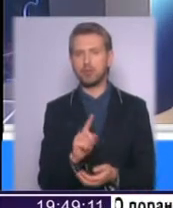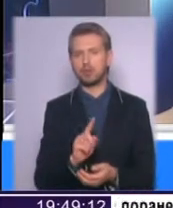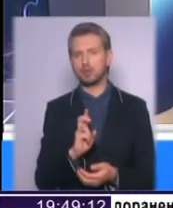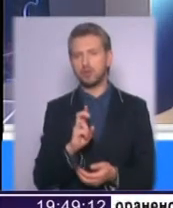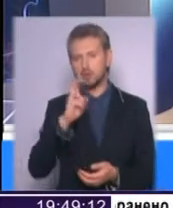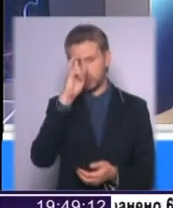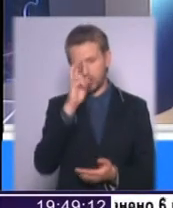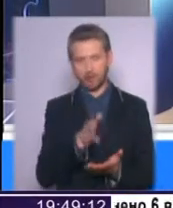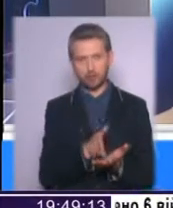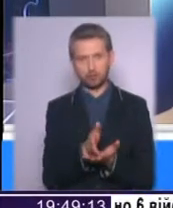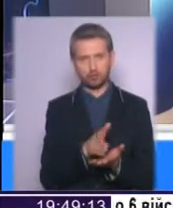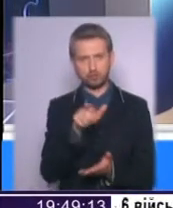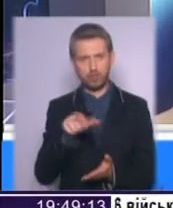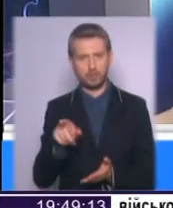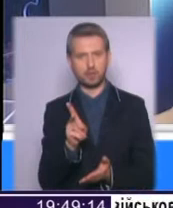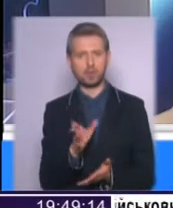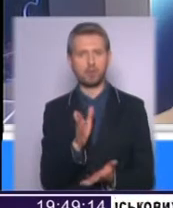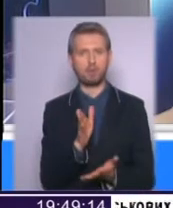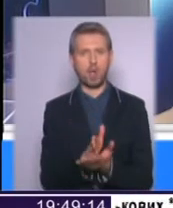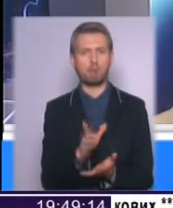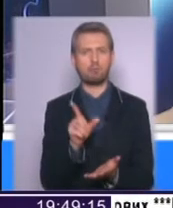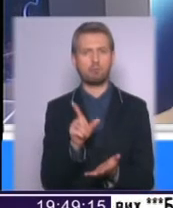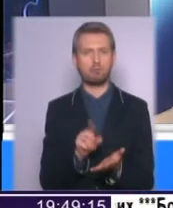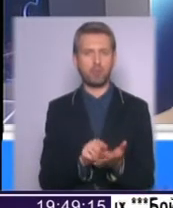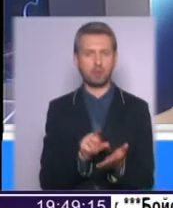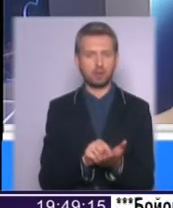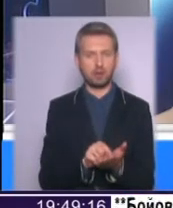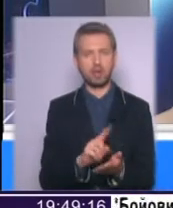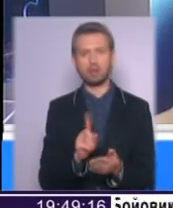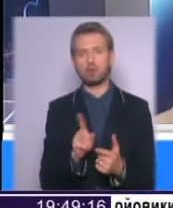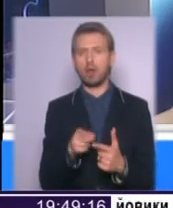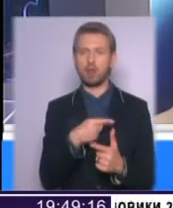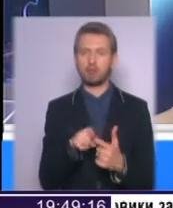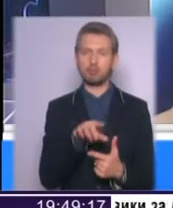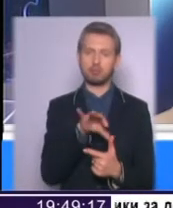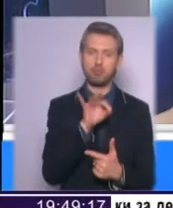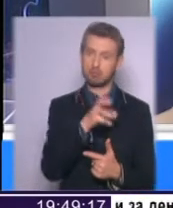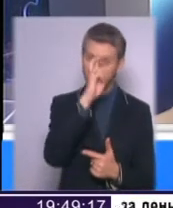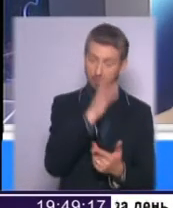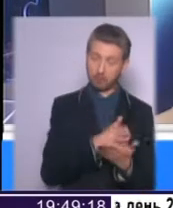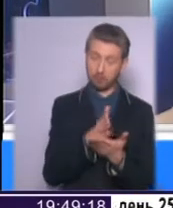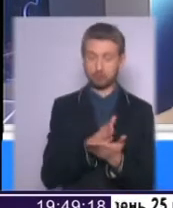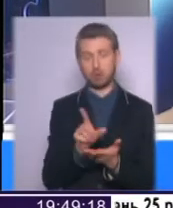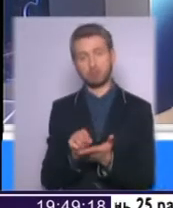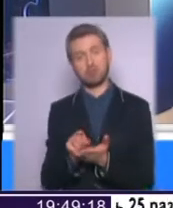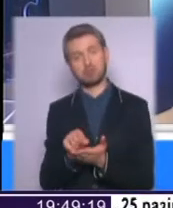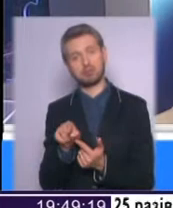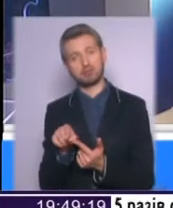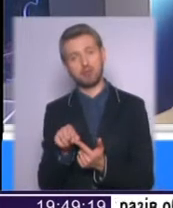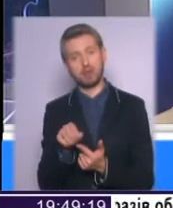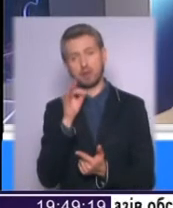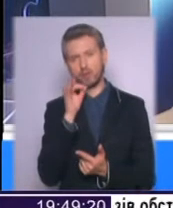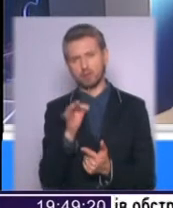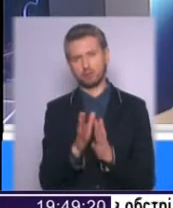державні службовці, які мають пенсії, щоб або вибирали державну службу, або пенсію. Скажіть, будь ласка,